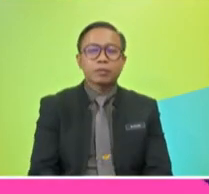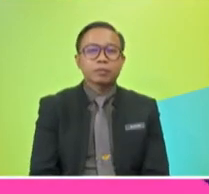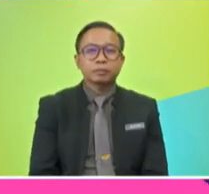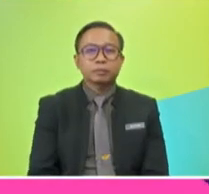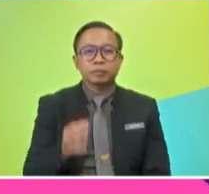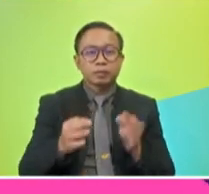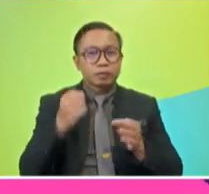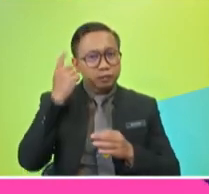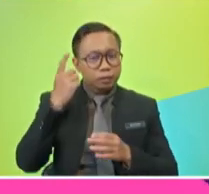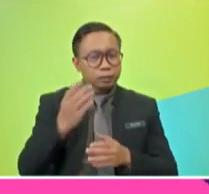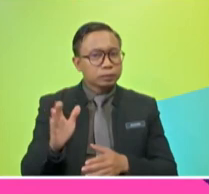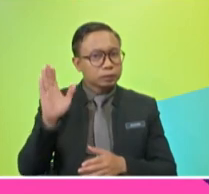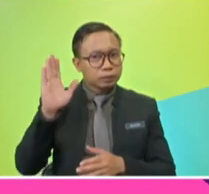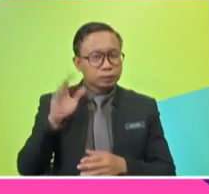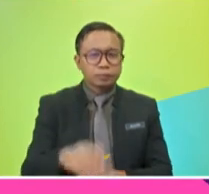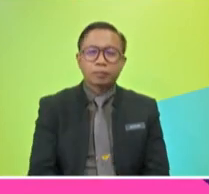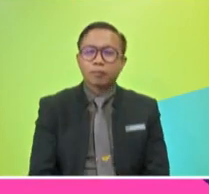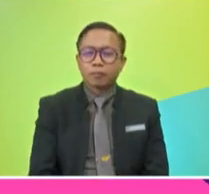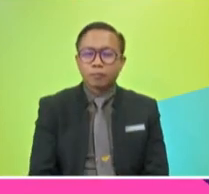angkat tangan oke